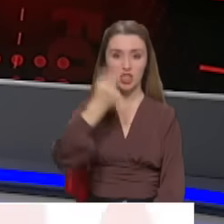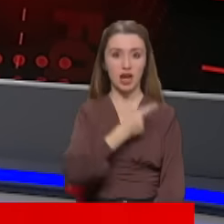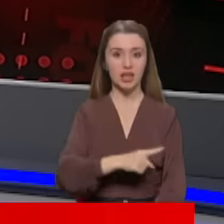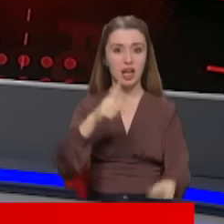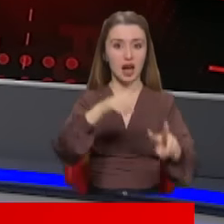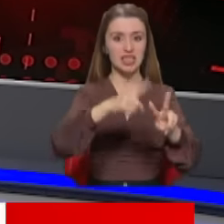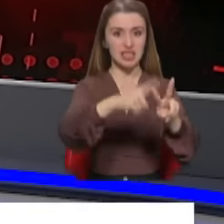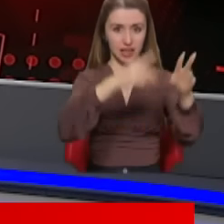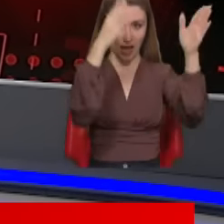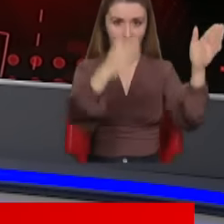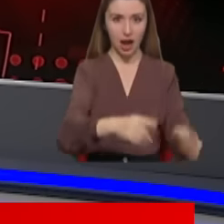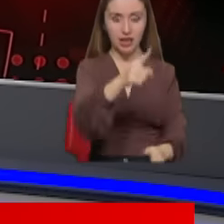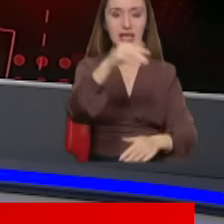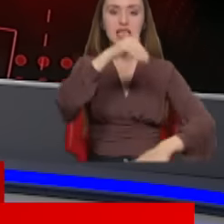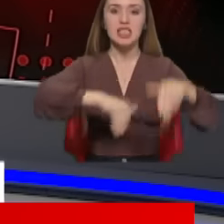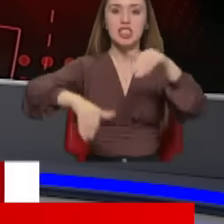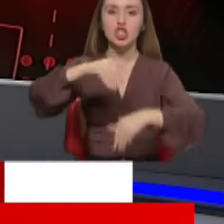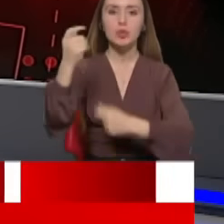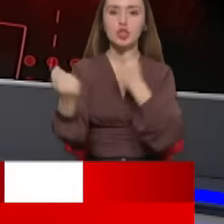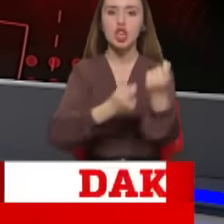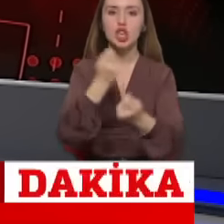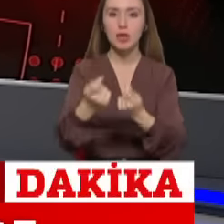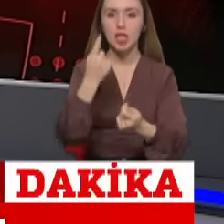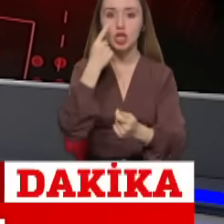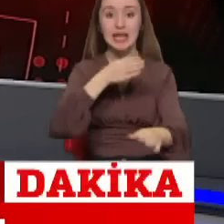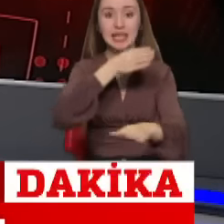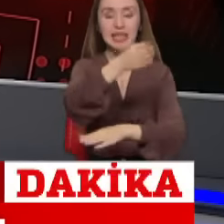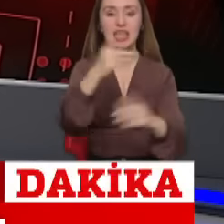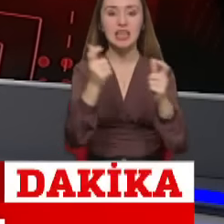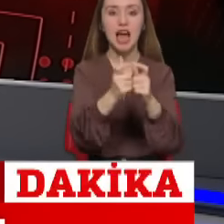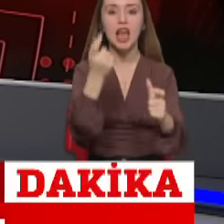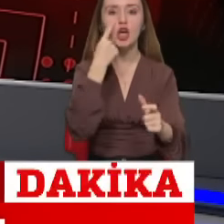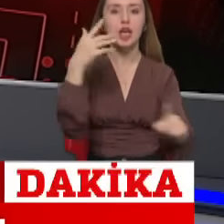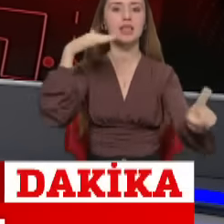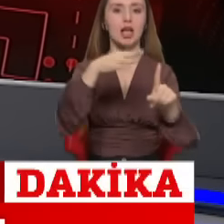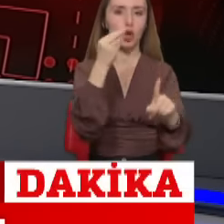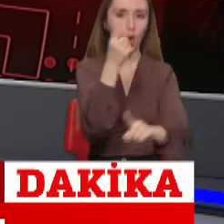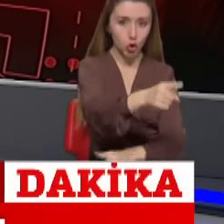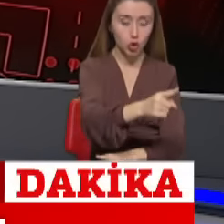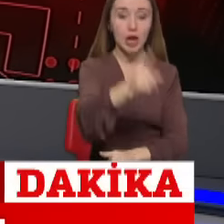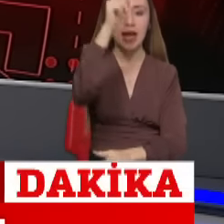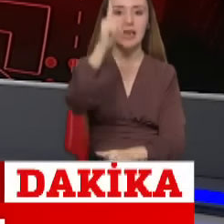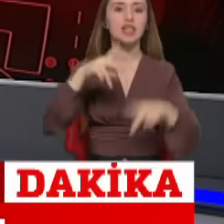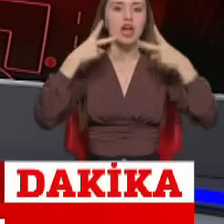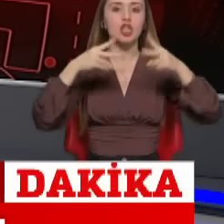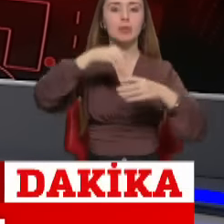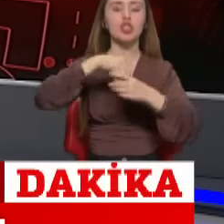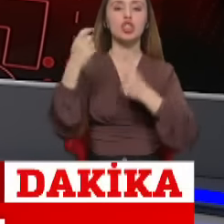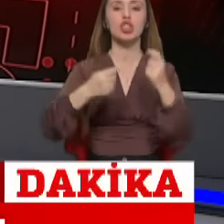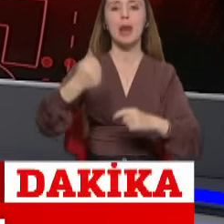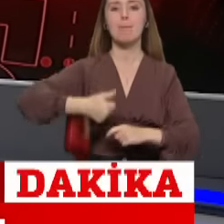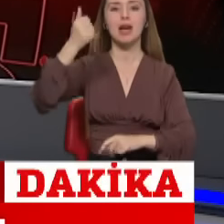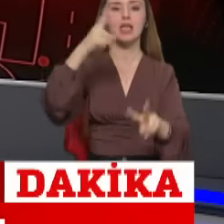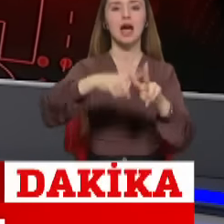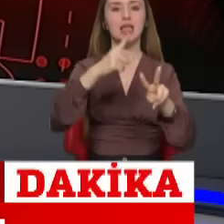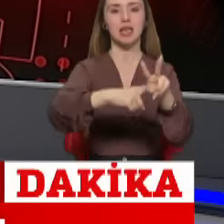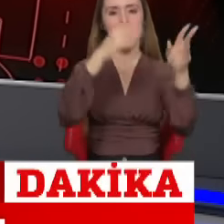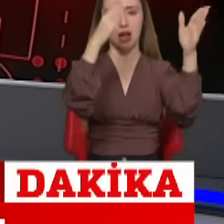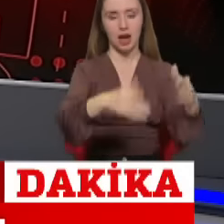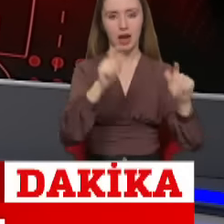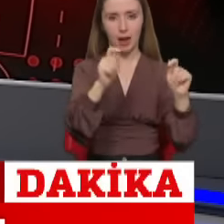Aziz Yeniay'ın seçim çalışması kapsamında gittiği derneğe yönelikti saldırı. İlk açıklama İçişleri Bakanı Ali